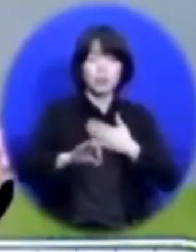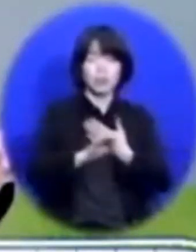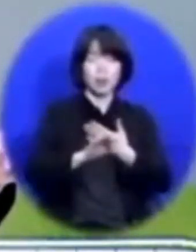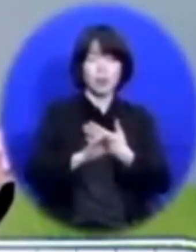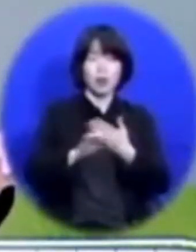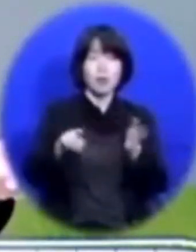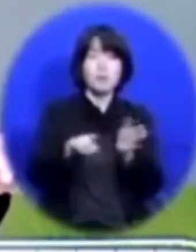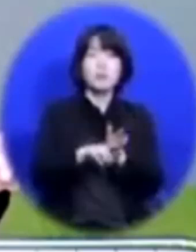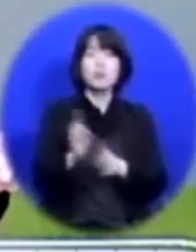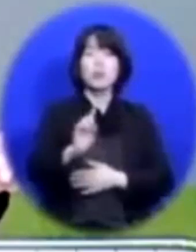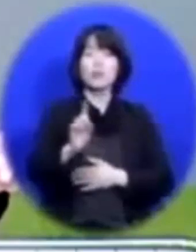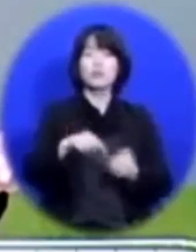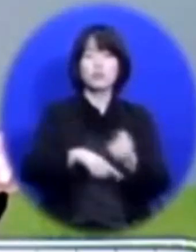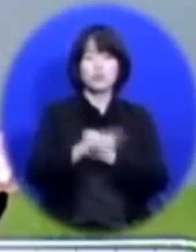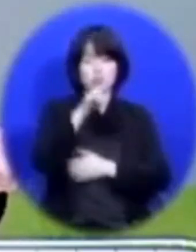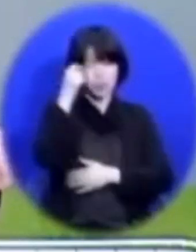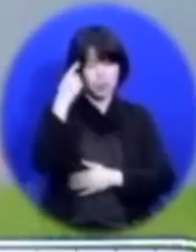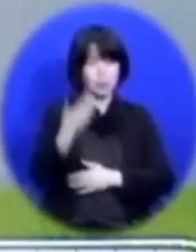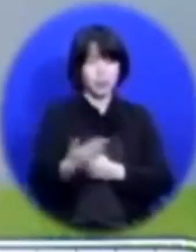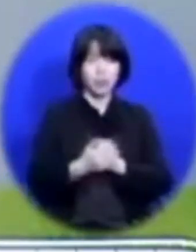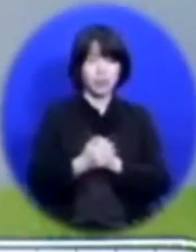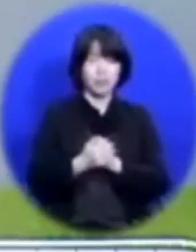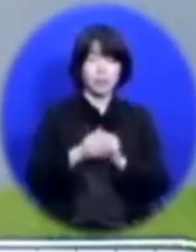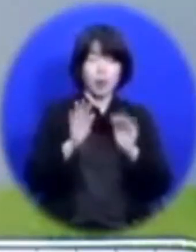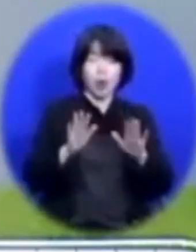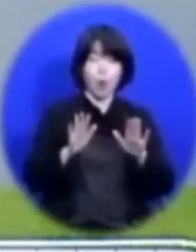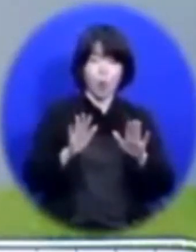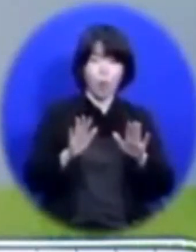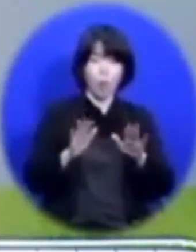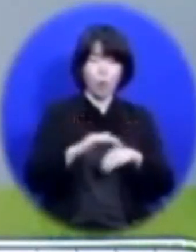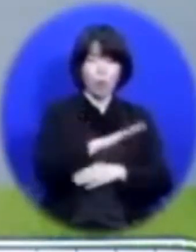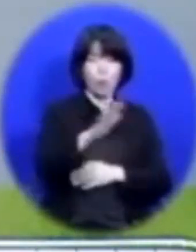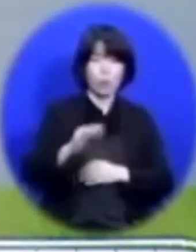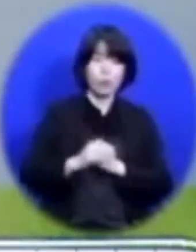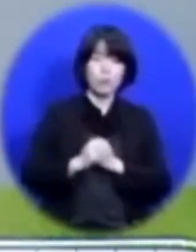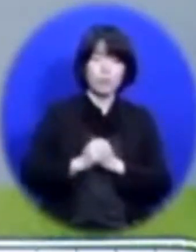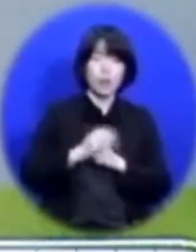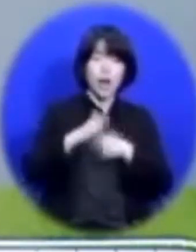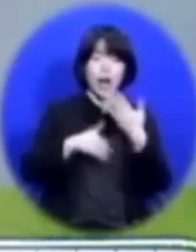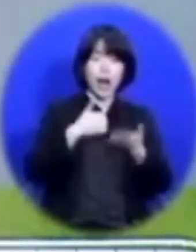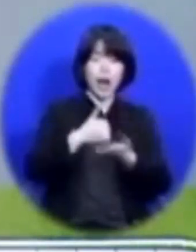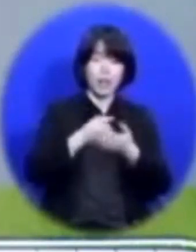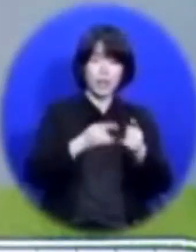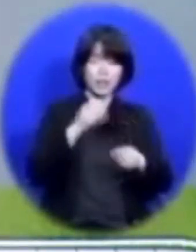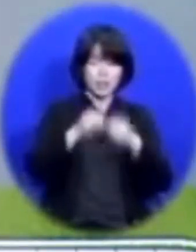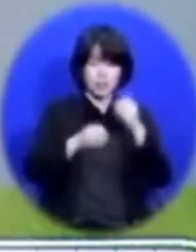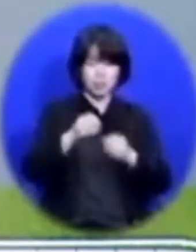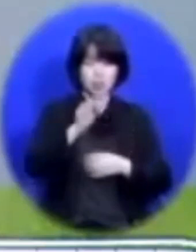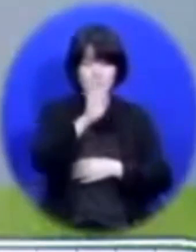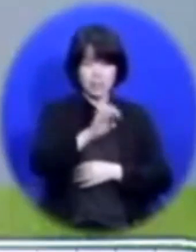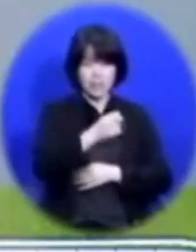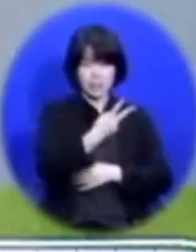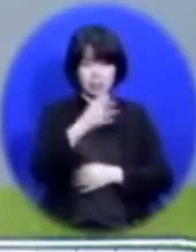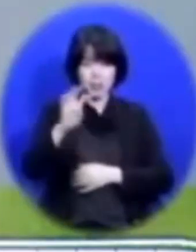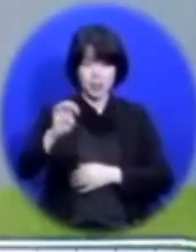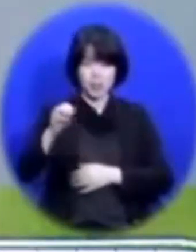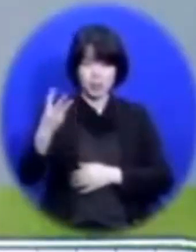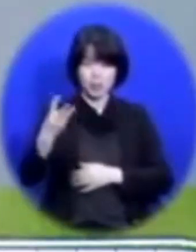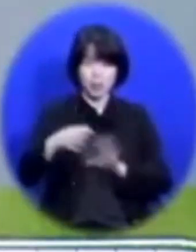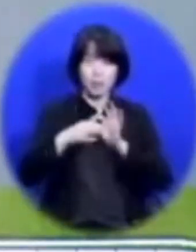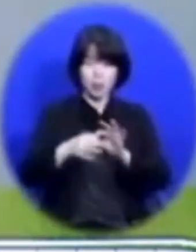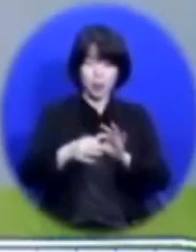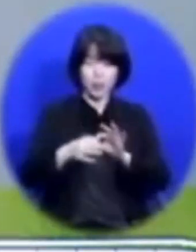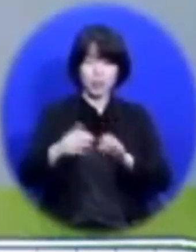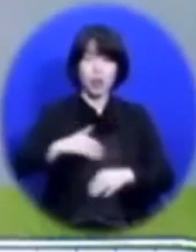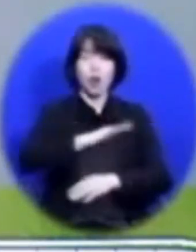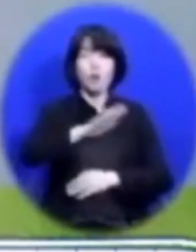무슨의미가있겠는가 ?오늘시편42편과 43편을통해하나님께서는우리에게